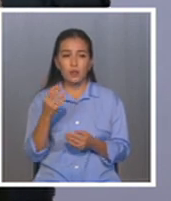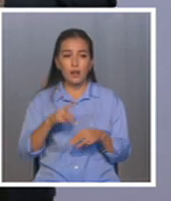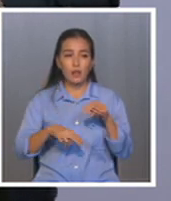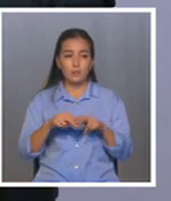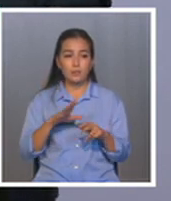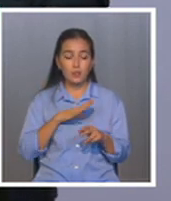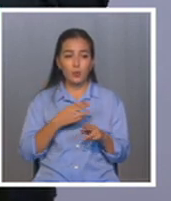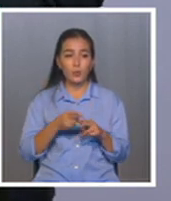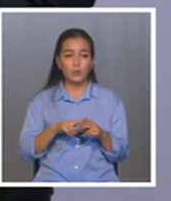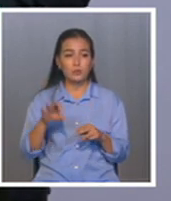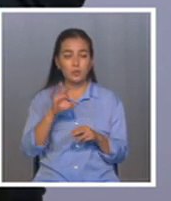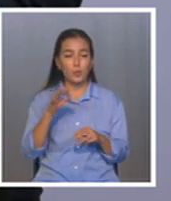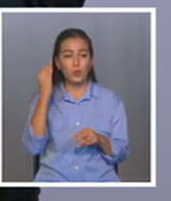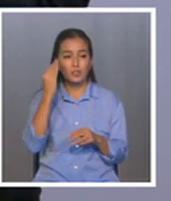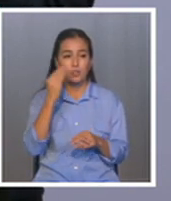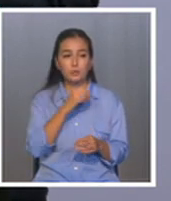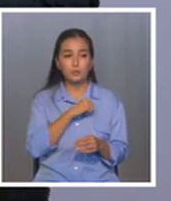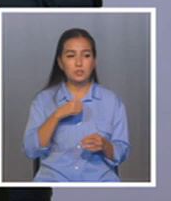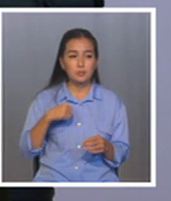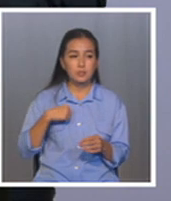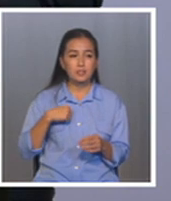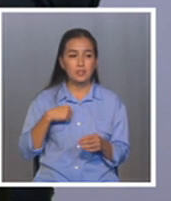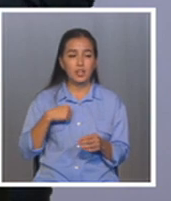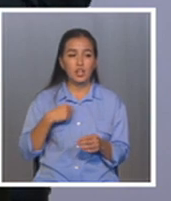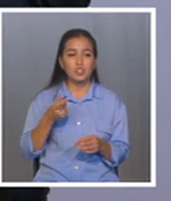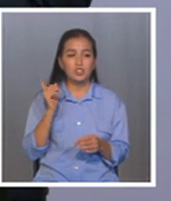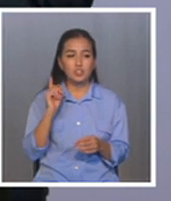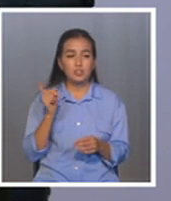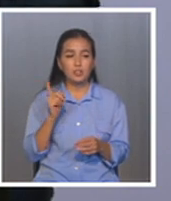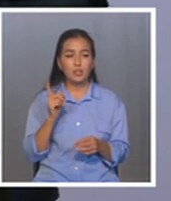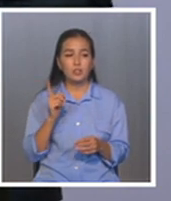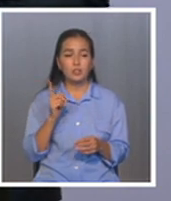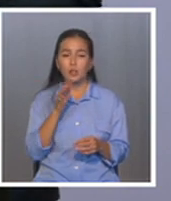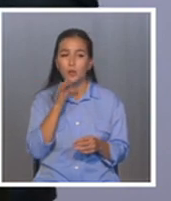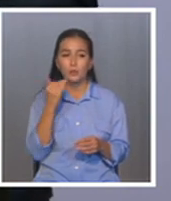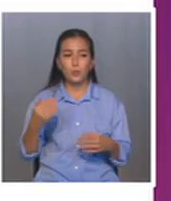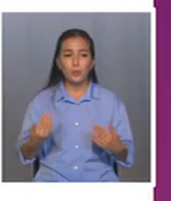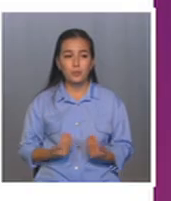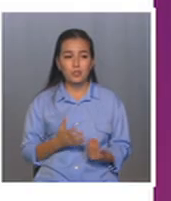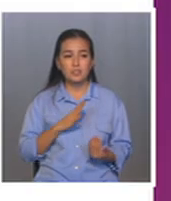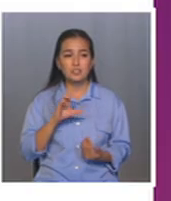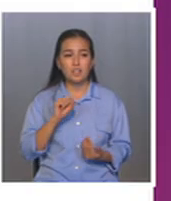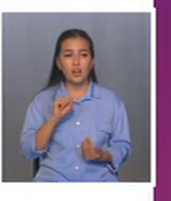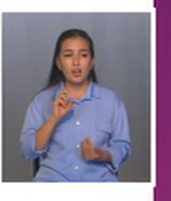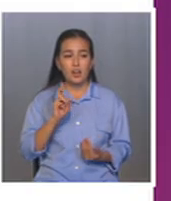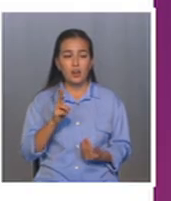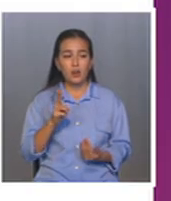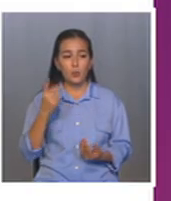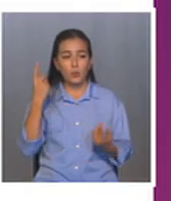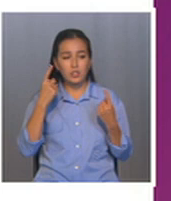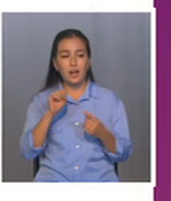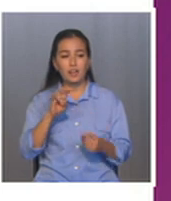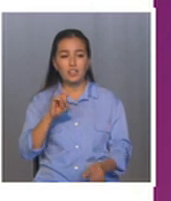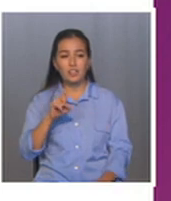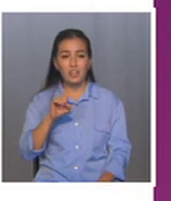ол туралы ойларды өзіміздің ежелгі және көне дәуірде өмір сүрген сақ ойшылы Анархасиста